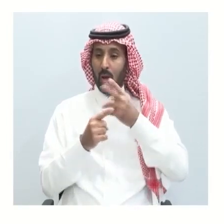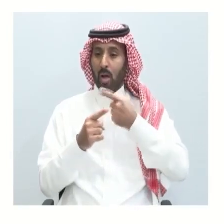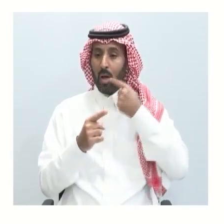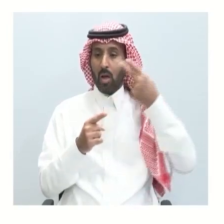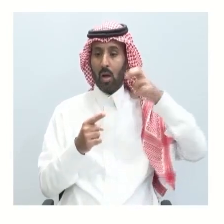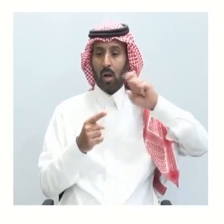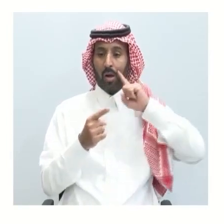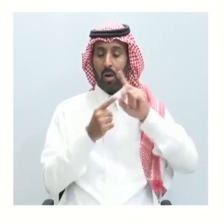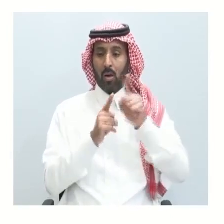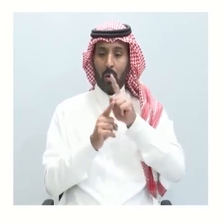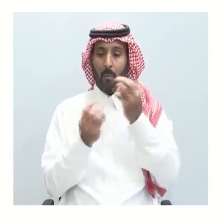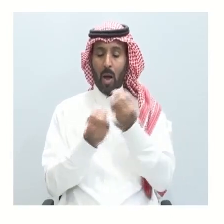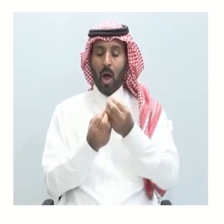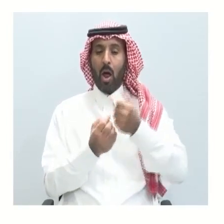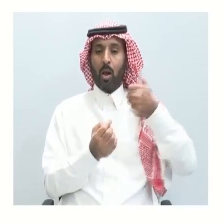مع اليود،